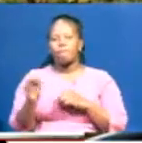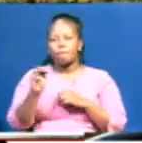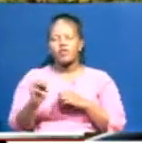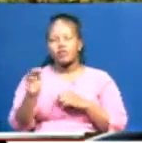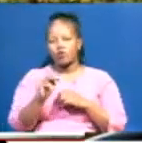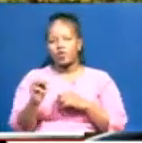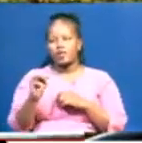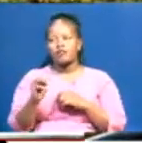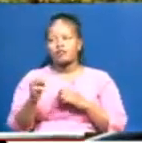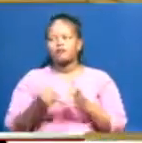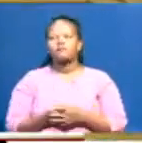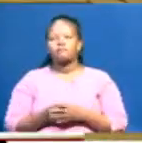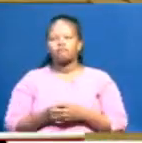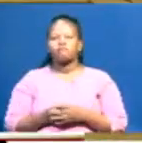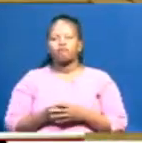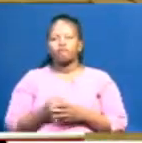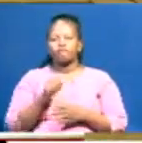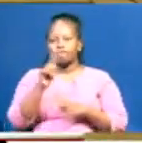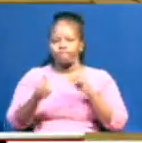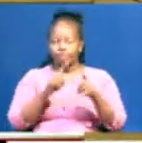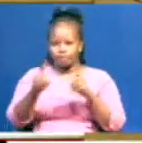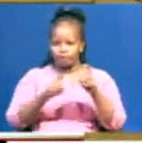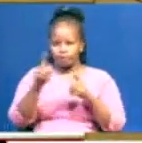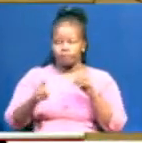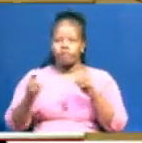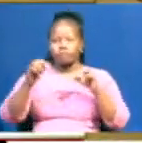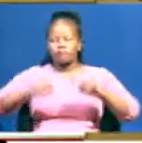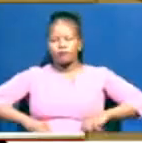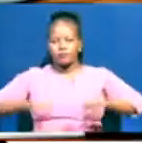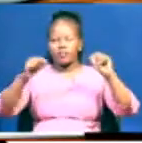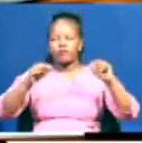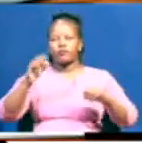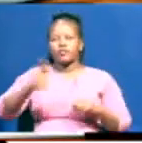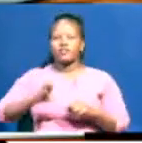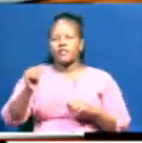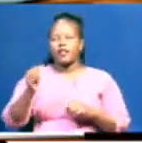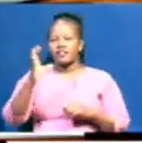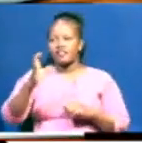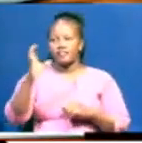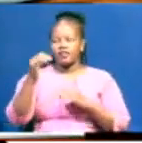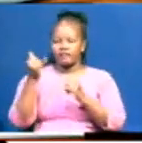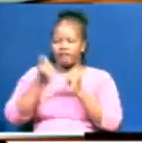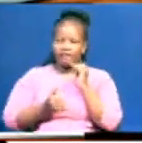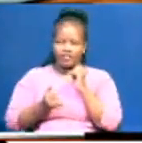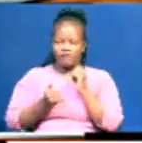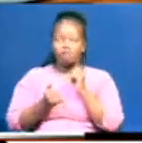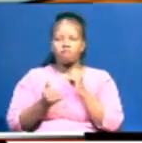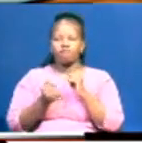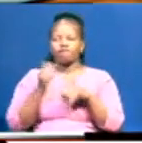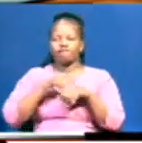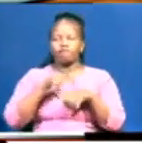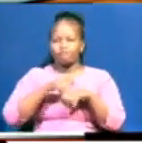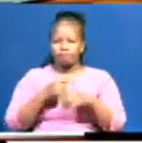Tazama. Tafuta mwenyekiti mpya wa tume ya kupambana na ufisadi humu nchini umeingia kipindi cha lala salama. Thank you very much. Ukwa Askofu